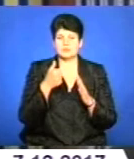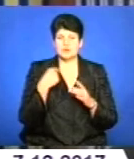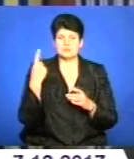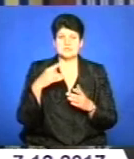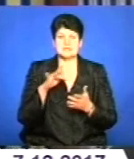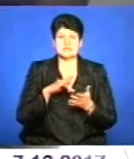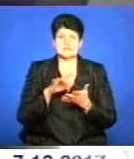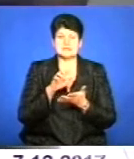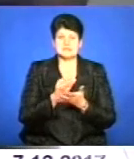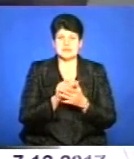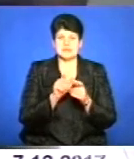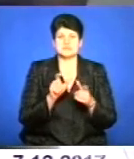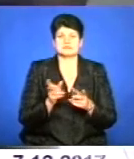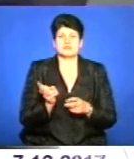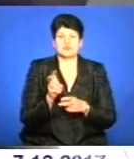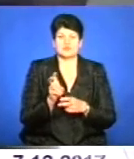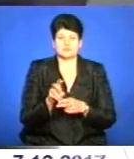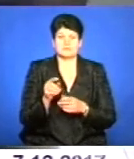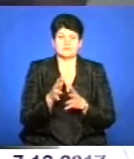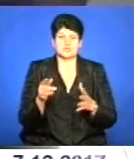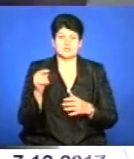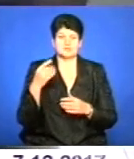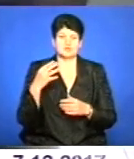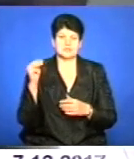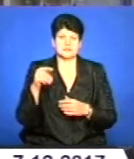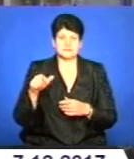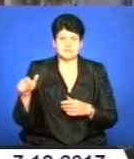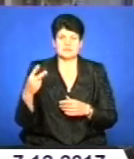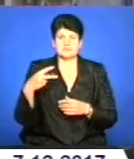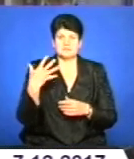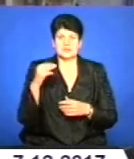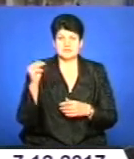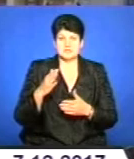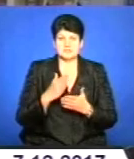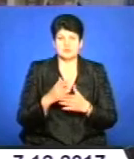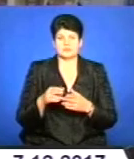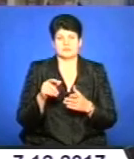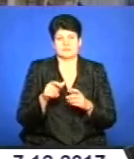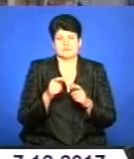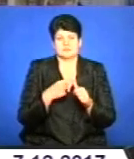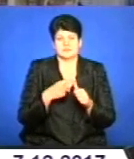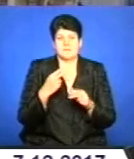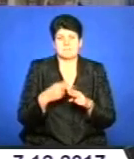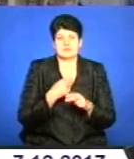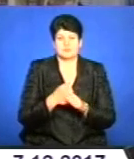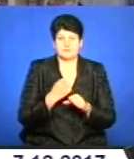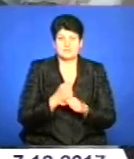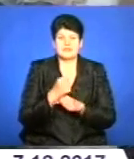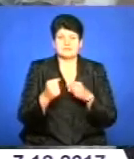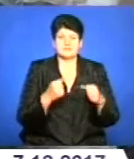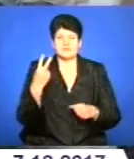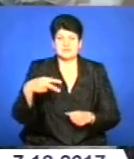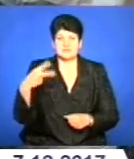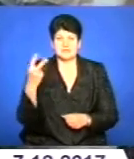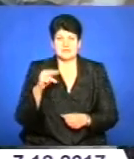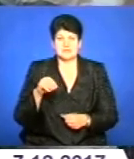центр зайнятості звернулись більше 40 тисяч осіб. 25 тисяч із них мають статус безробітних. Працевлаштували за цей час 22 тисячі